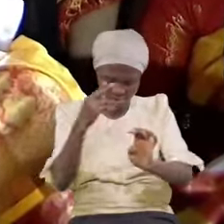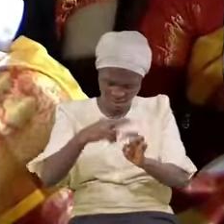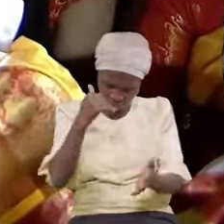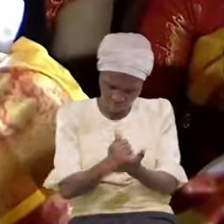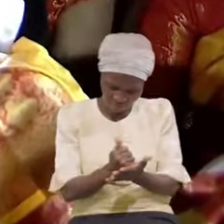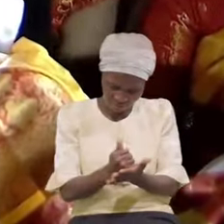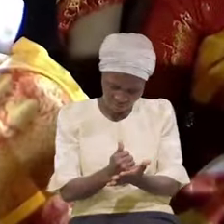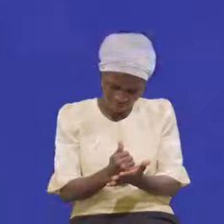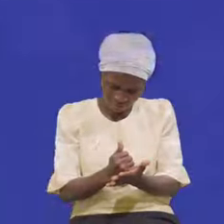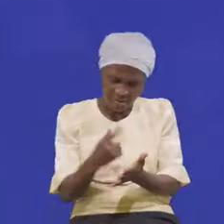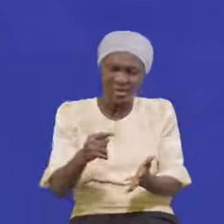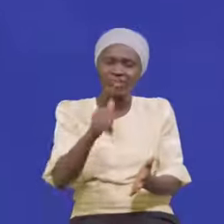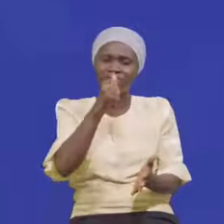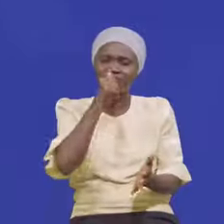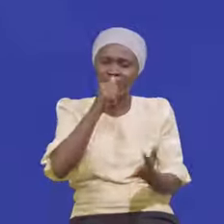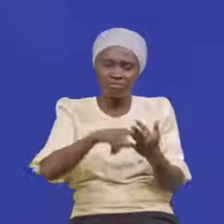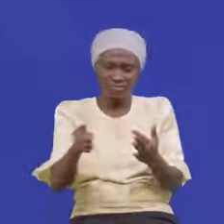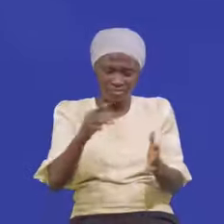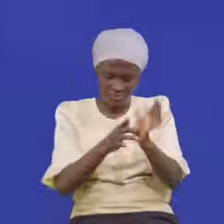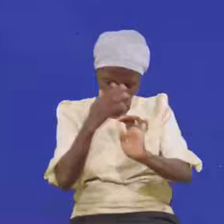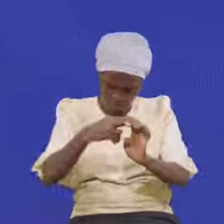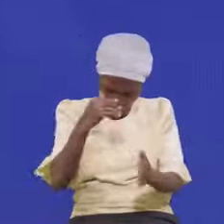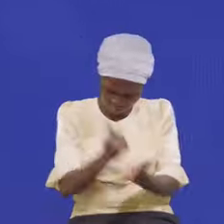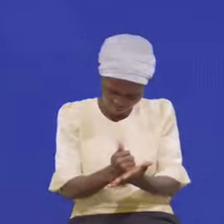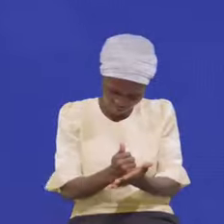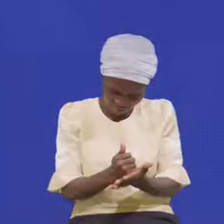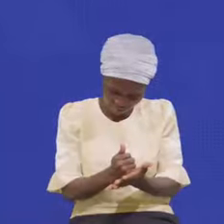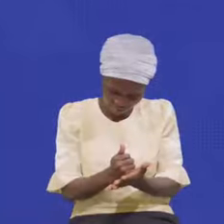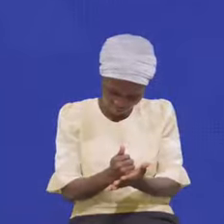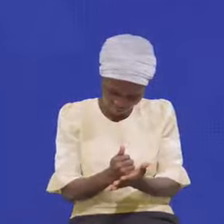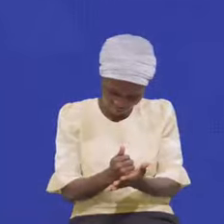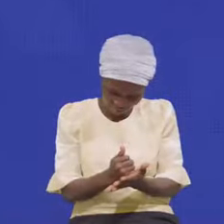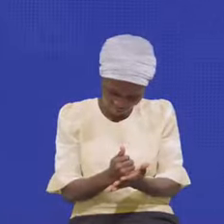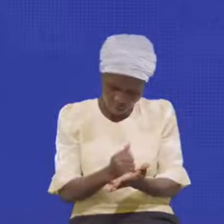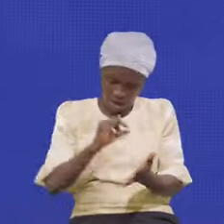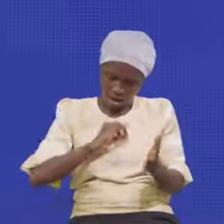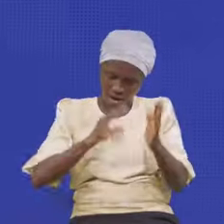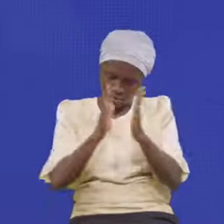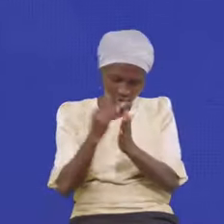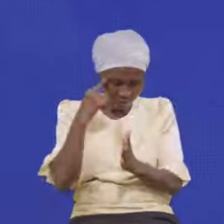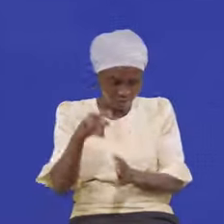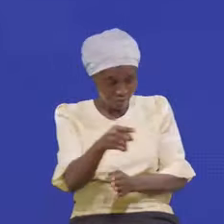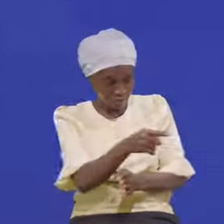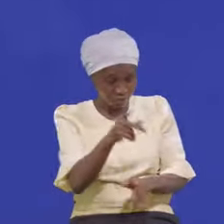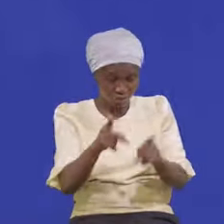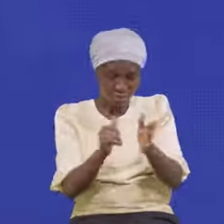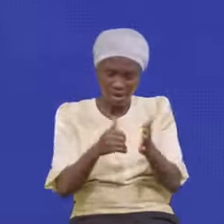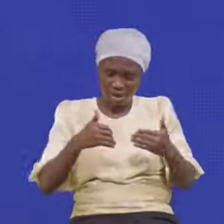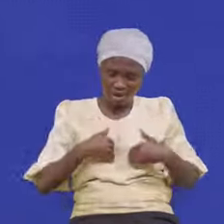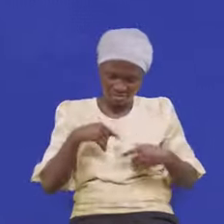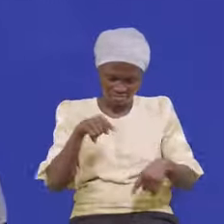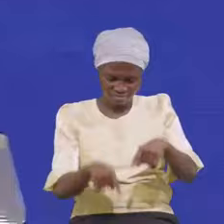చెవిటితనం మాయమైపోతుంది. The dumbness vanishes away. మూగతనం మాయమైపోతుంది. I pray for those who have